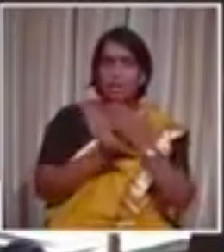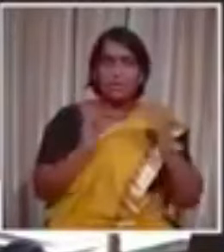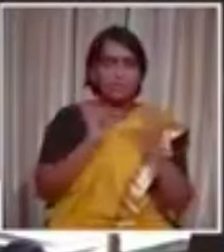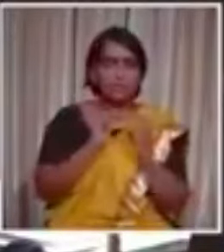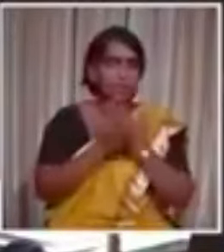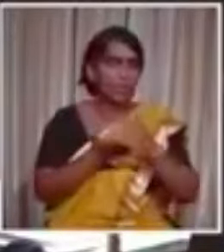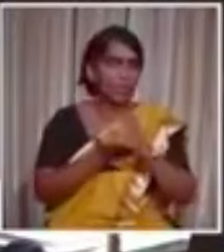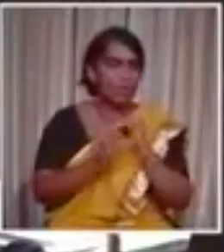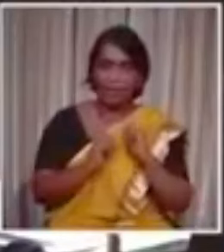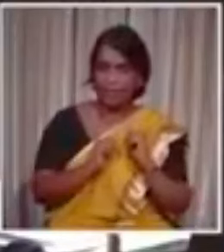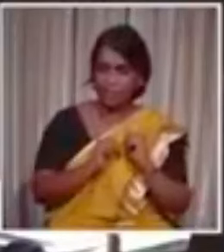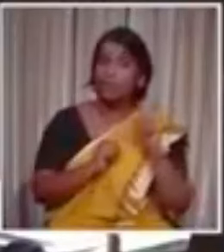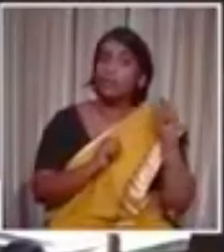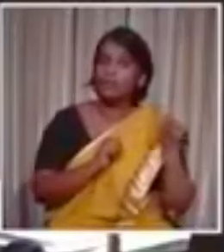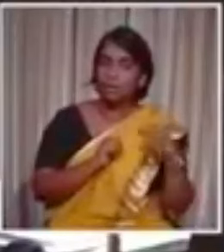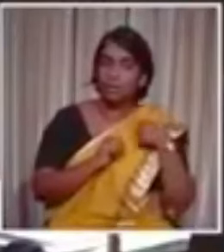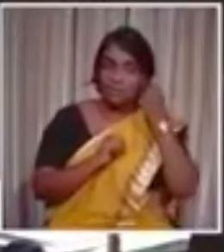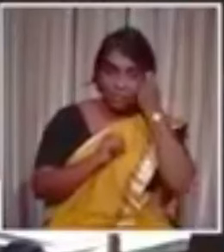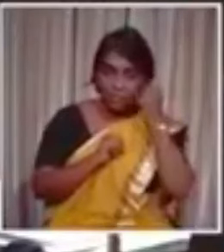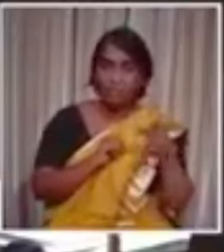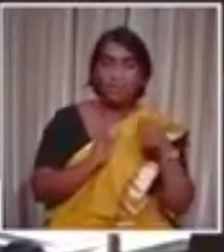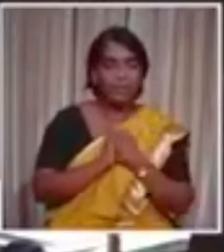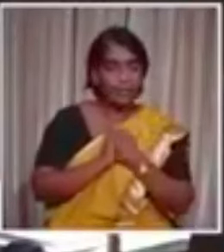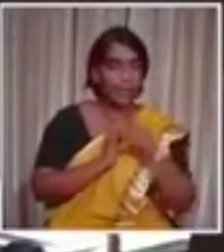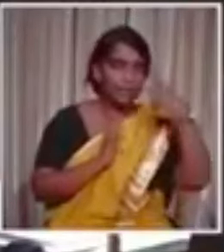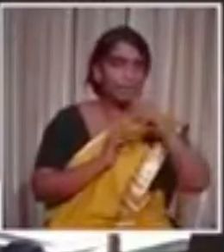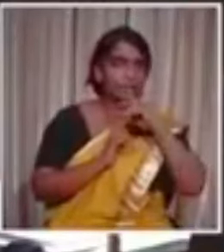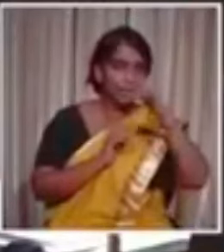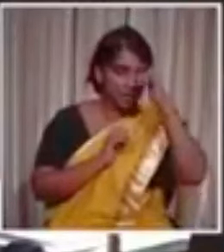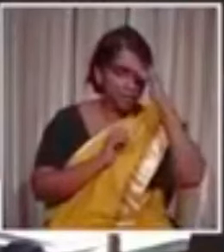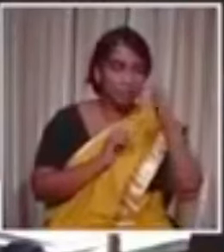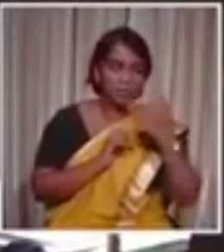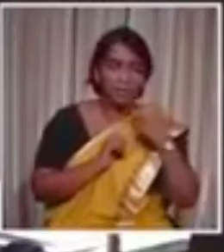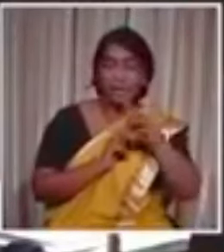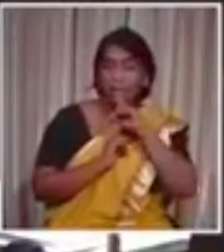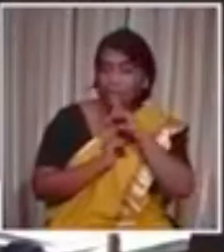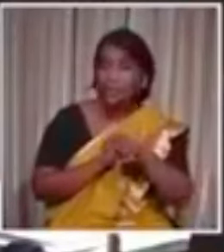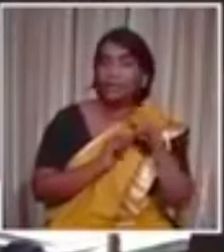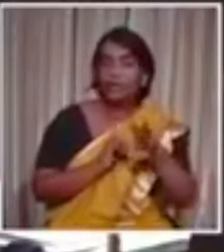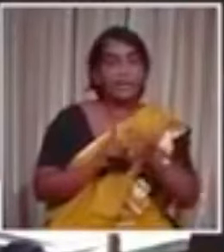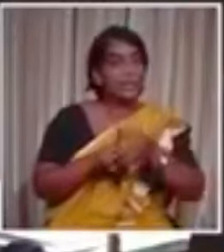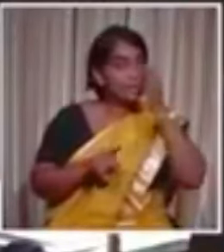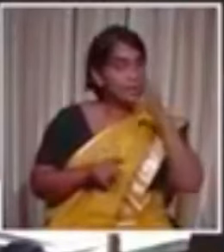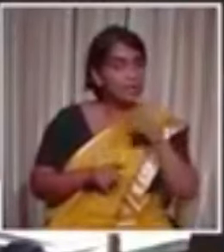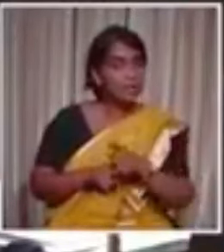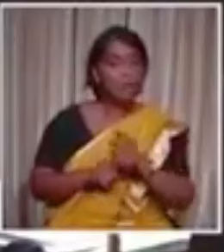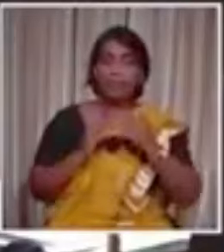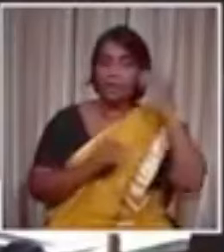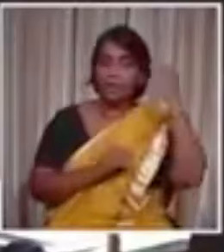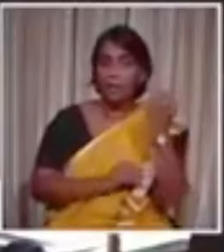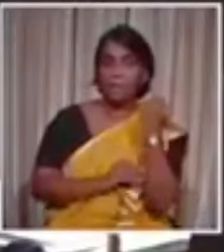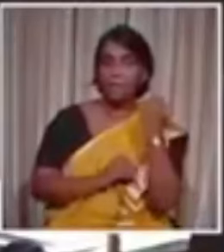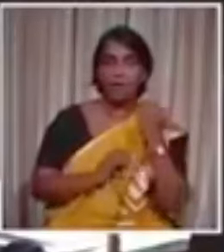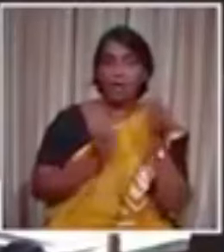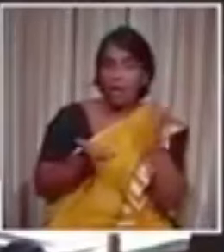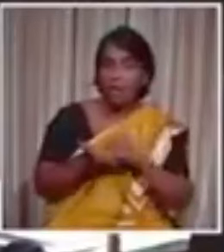පත් වෙන්නේ? ඒකේ යෝජනාව තමයි ගරු නියෝජ්‍ය කතානායකතුමනි අපේ හරය බවට පත් වුණේ ජනාධිපතිවරයා අනාගත බලව්‍යාපෘතියක